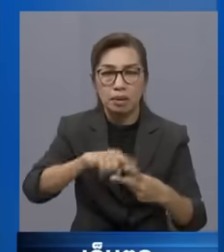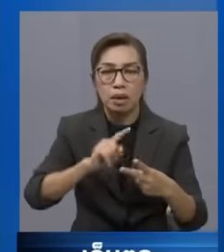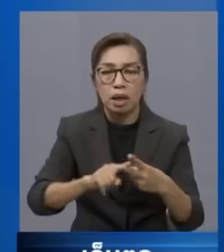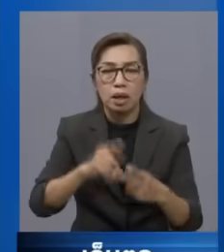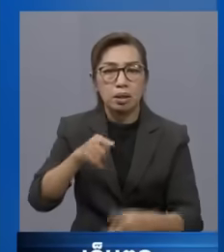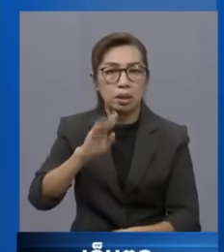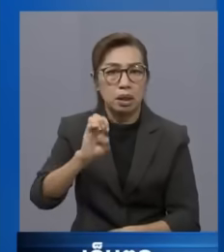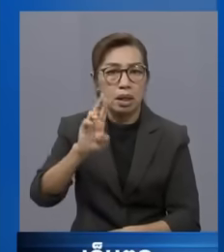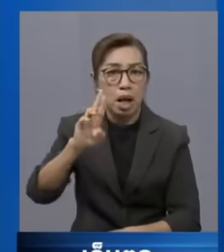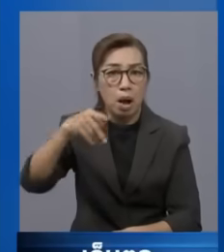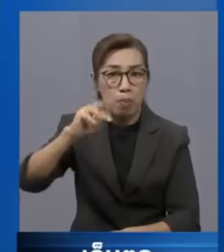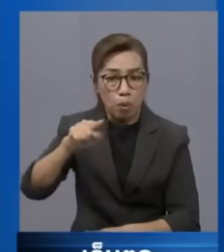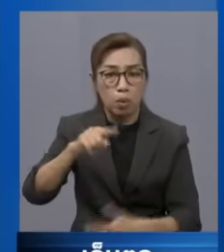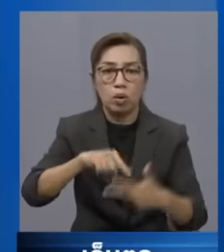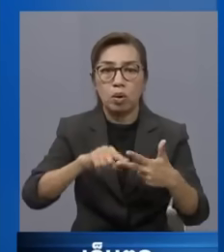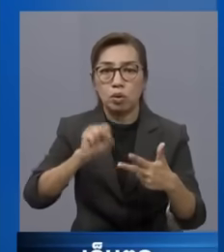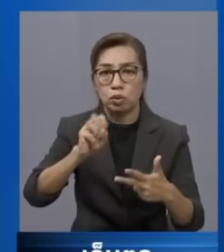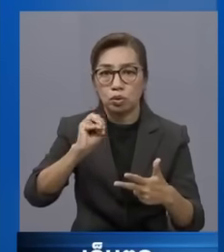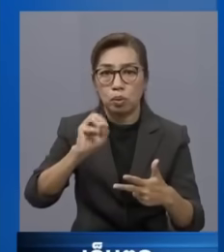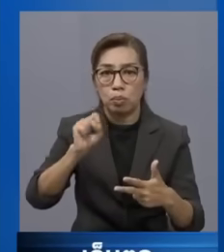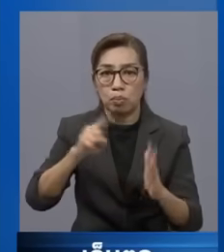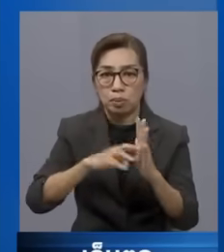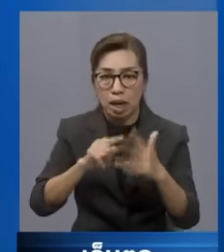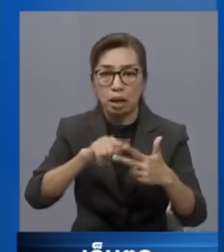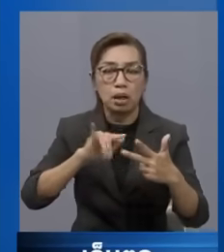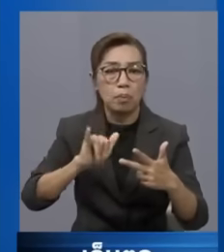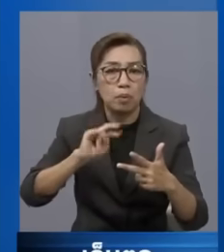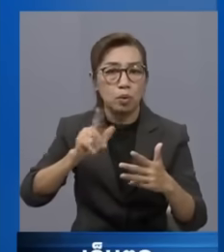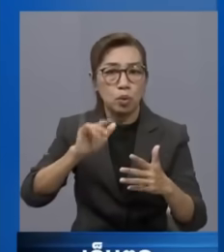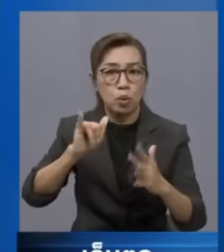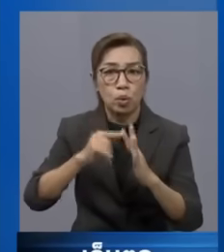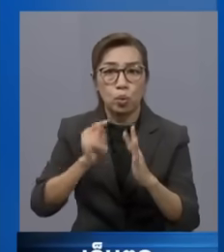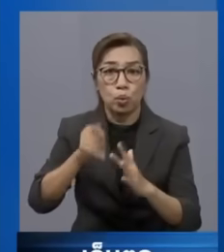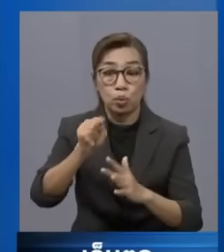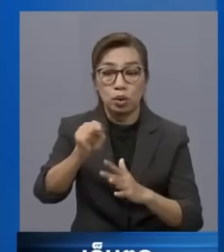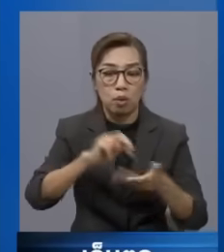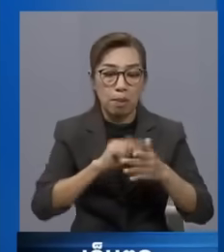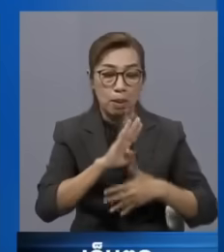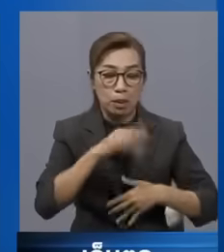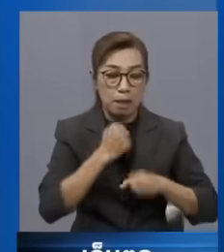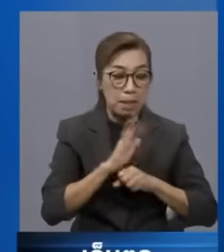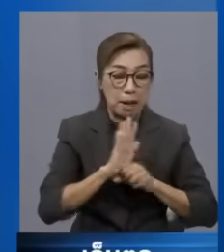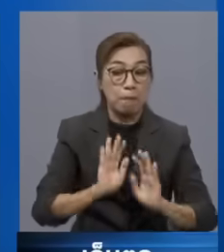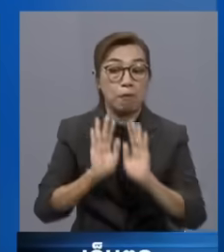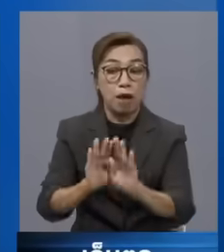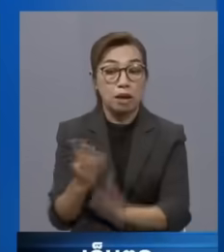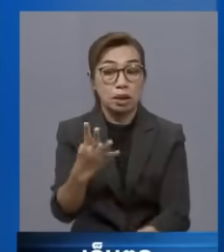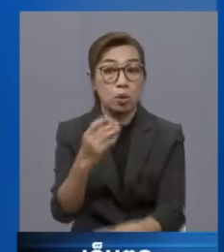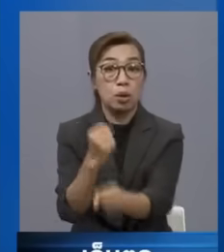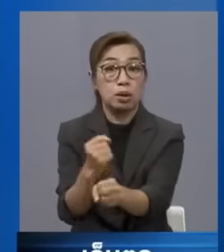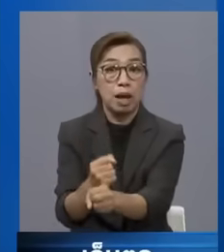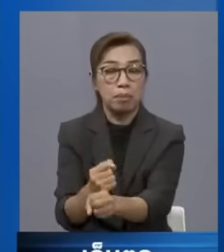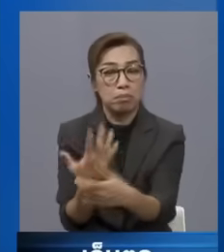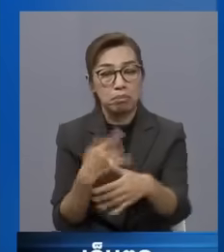ทานรำนายสมศักดิ์มติยาภักดิ์และนายยงยุทธปักกิ่งไม่ใช่นอมินีหรือตัวแทนบริษัทแสนสิริ